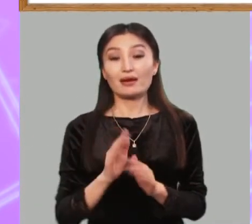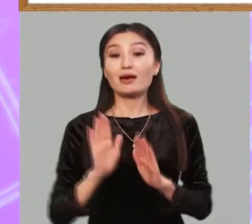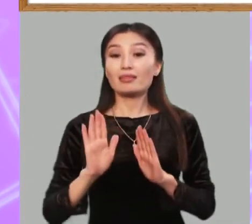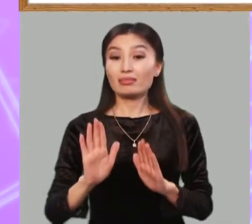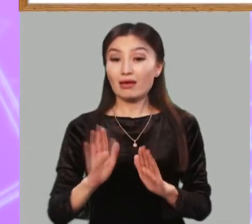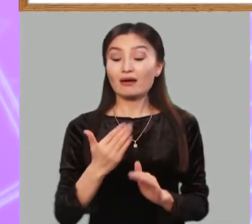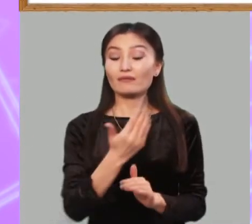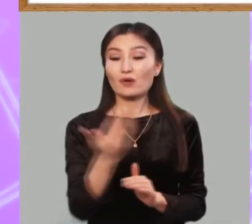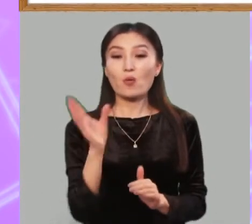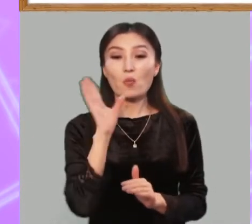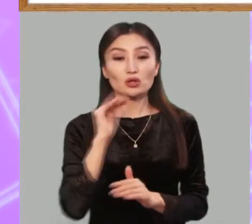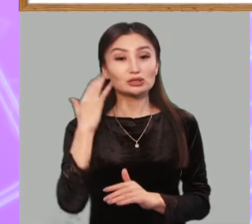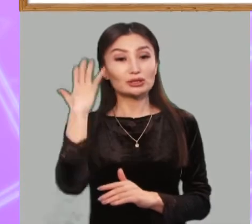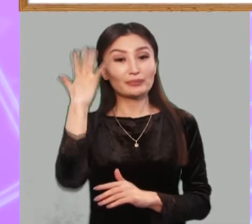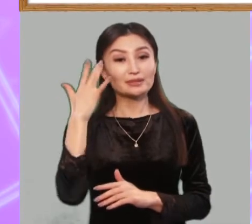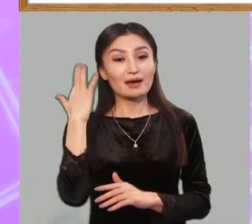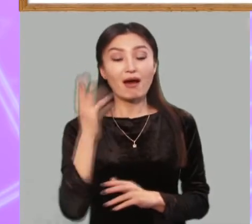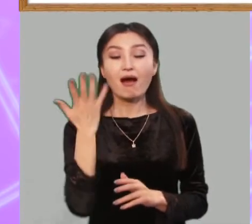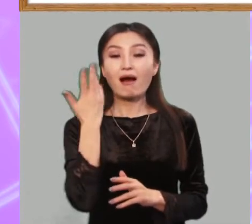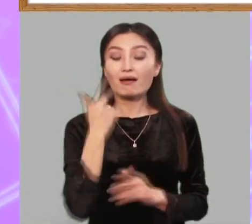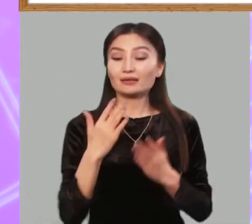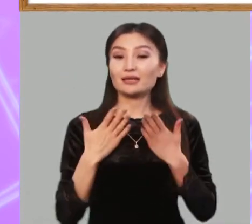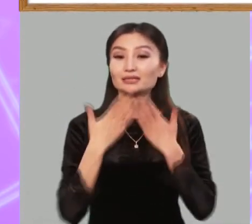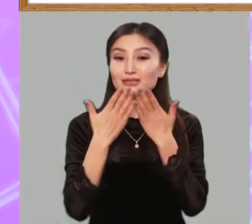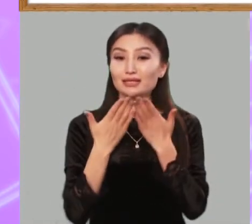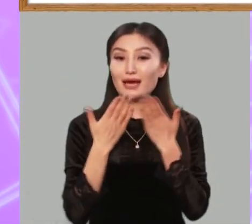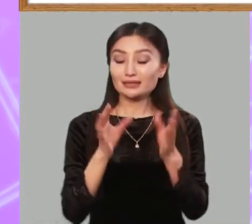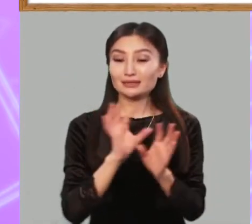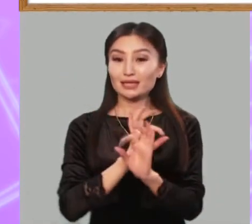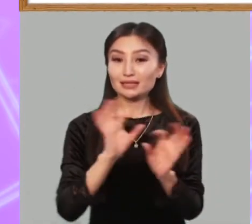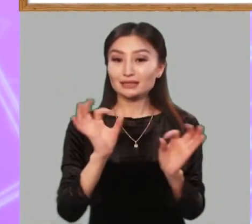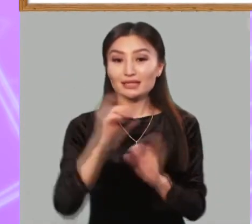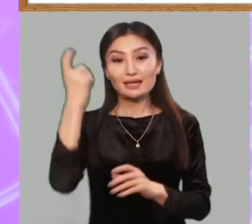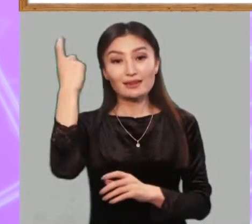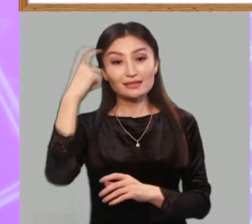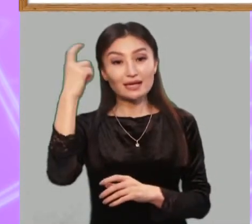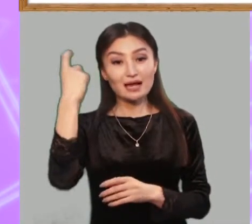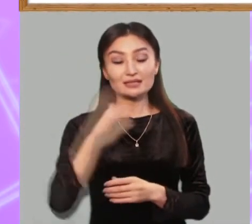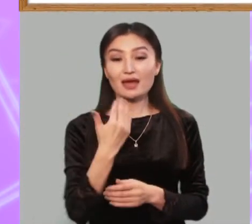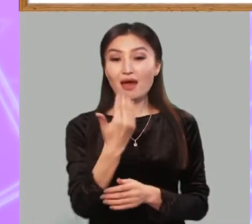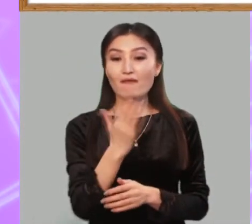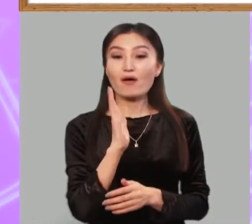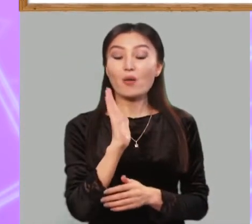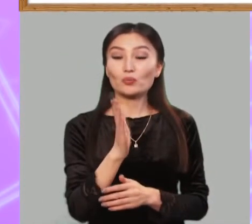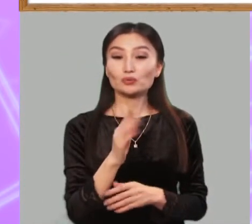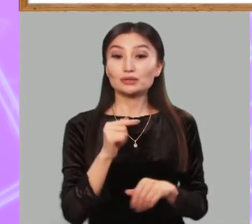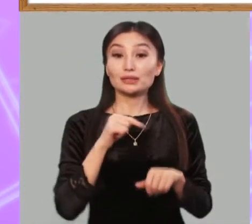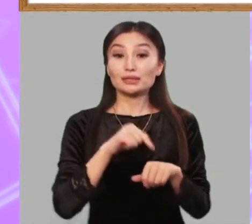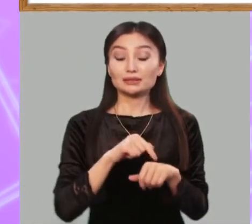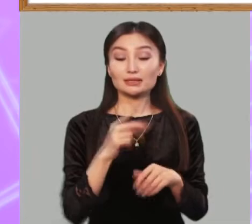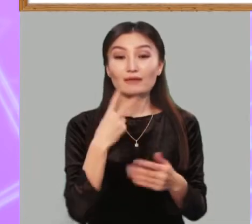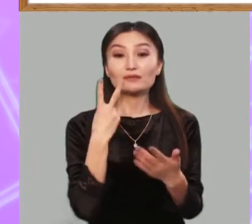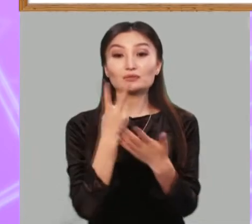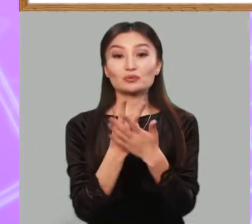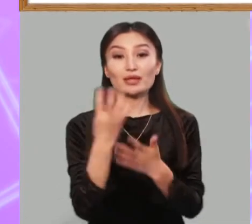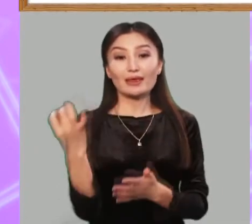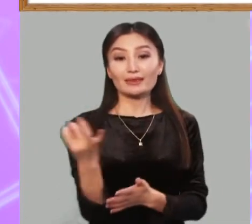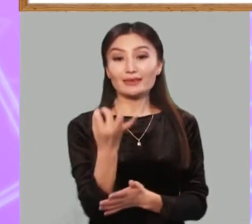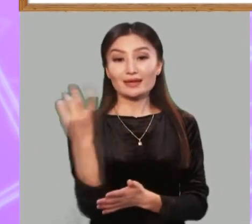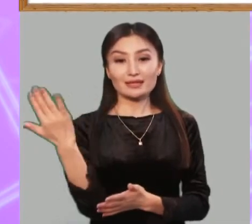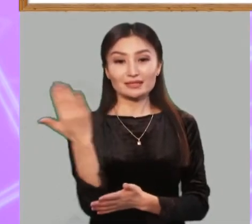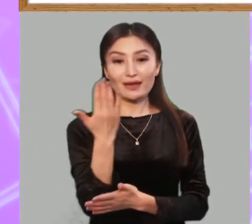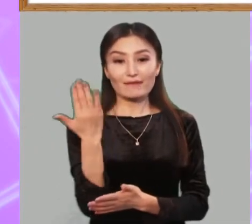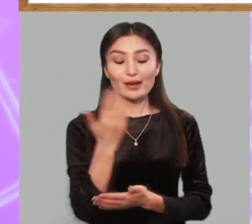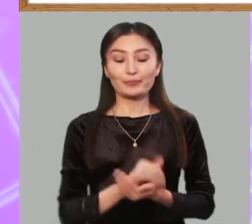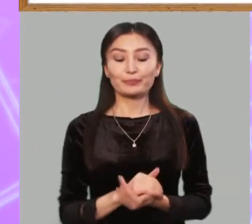вы можете представлять, когда читаете рассказы или сказки. И вам будет казаться, что вы смотрите интересный